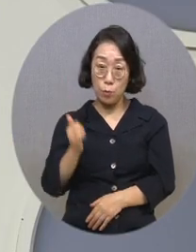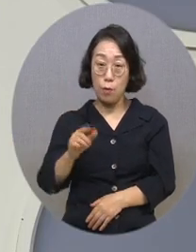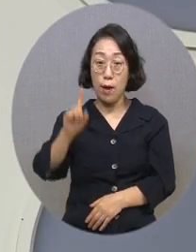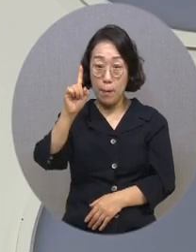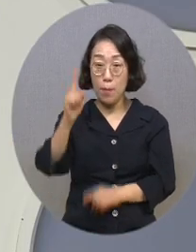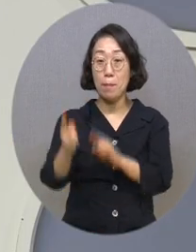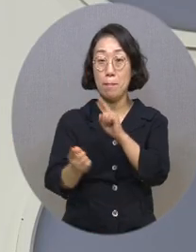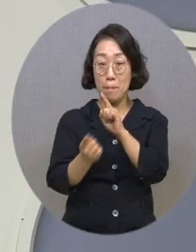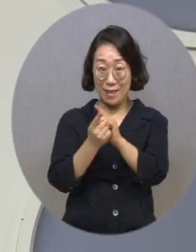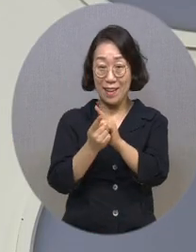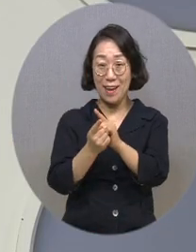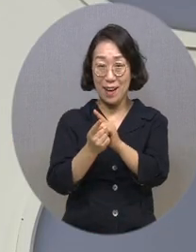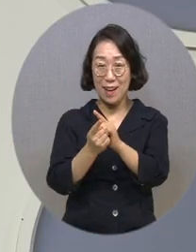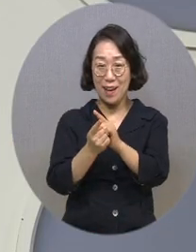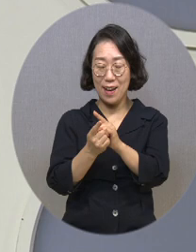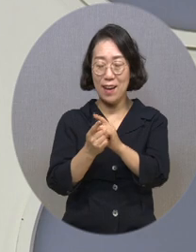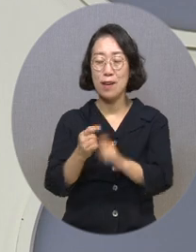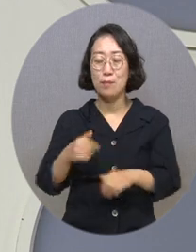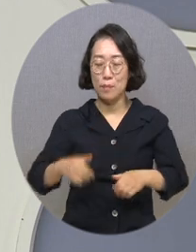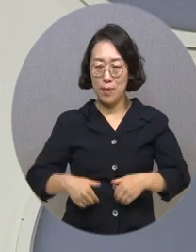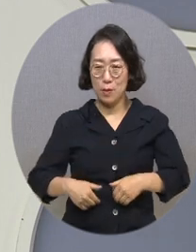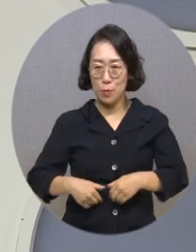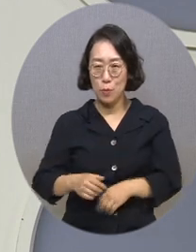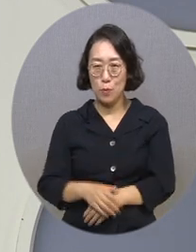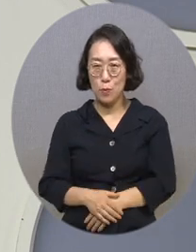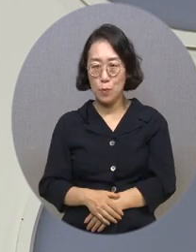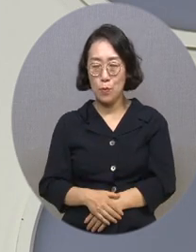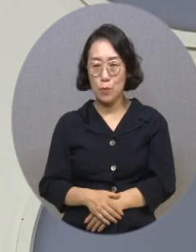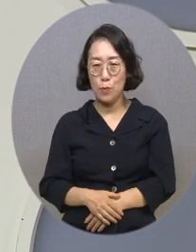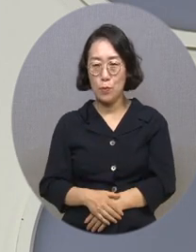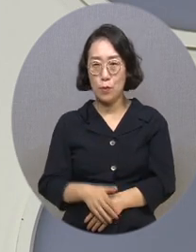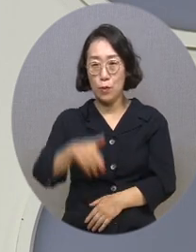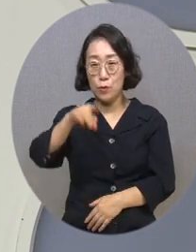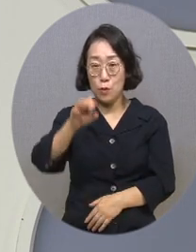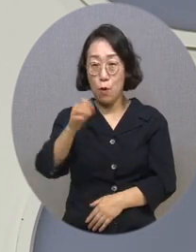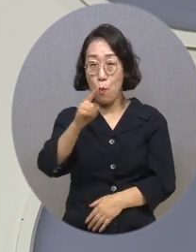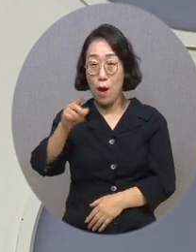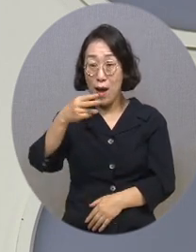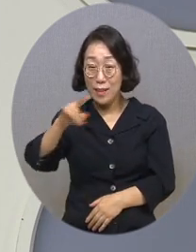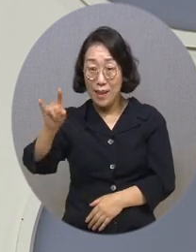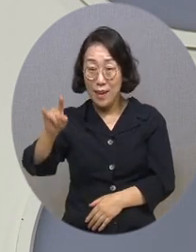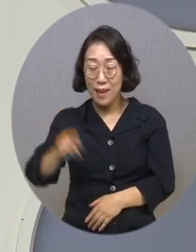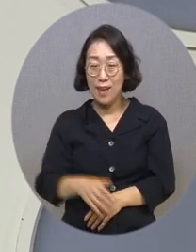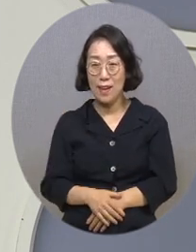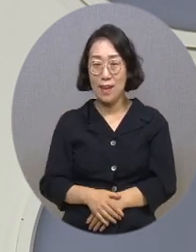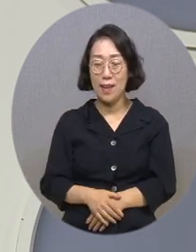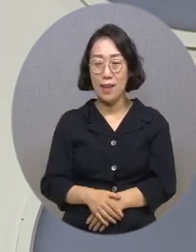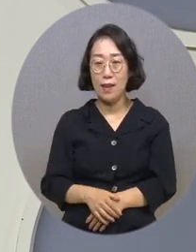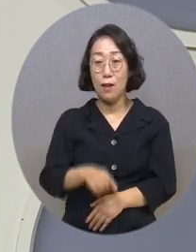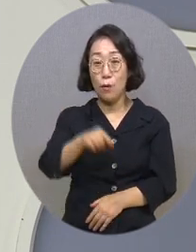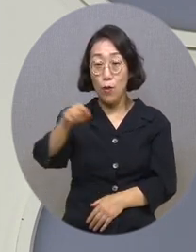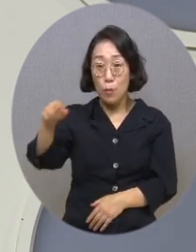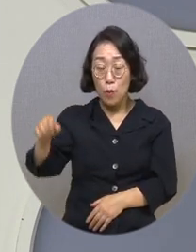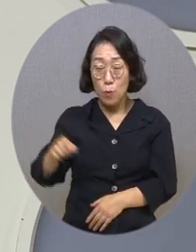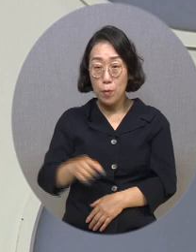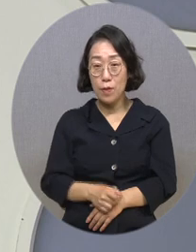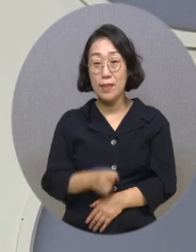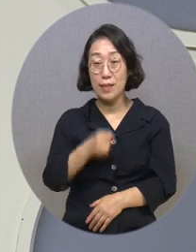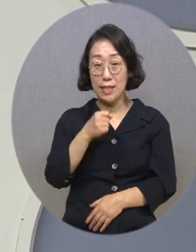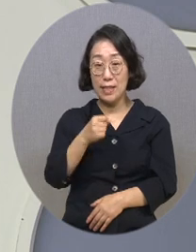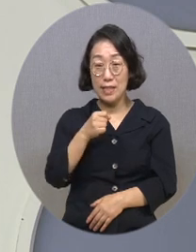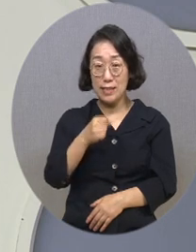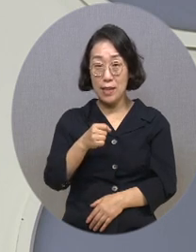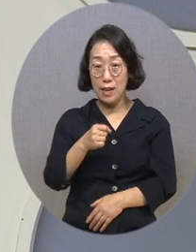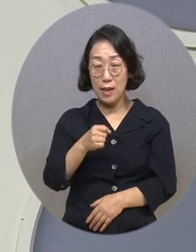기록이 이게 업그레이드 될 것 같다고 청와대 그 푸른누리 기자 시스템이 있더라고요. 예. 그때 생겼어요.